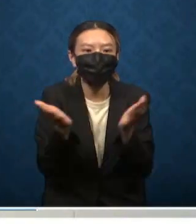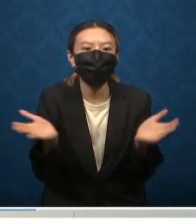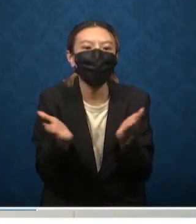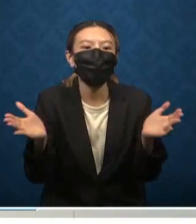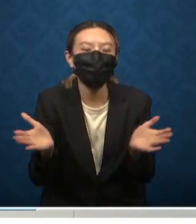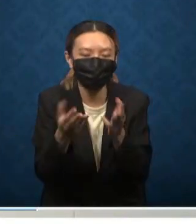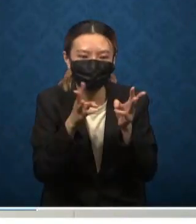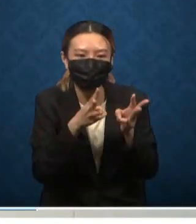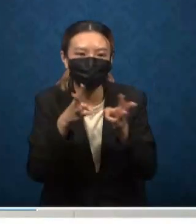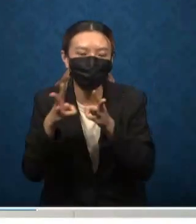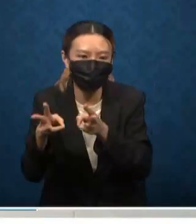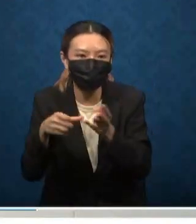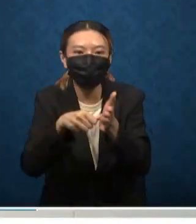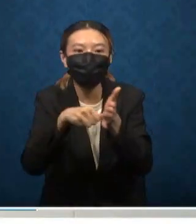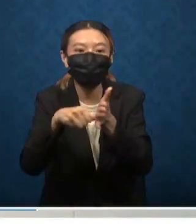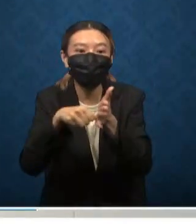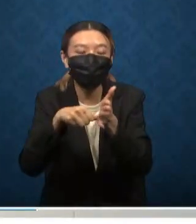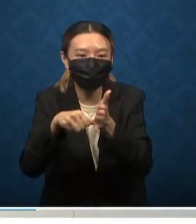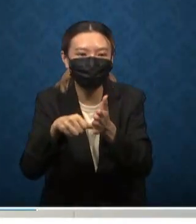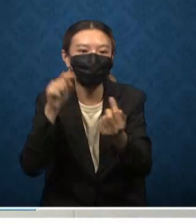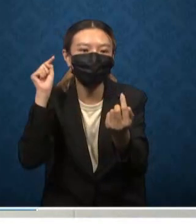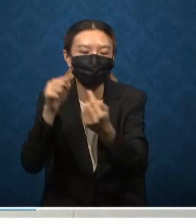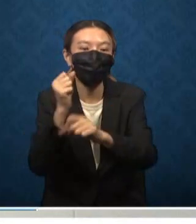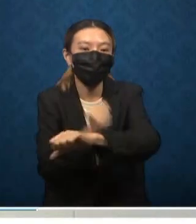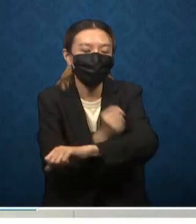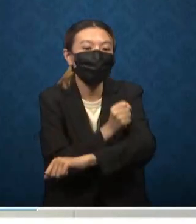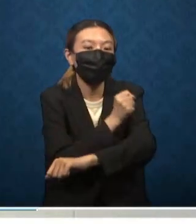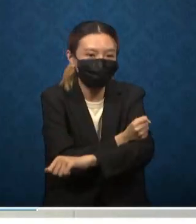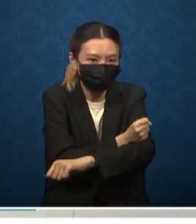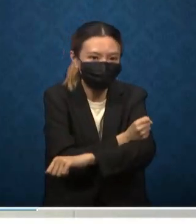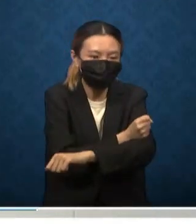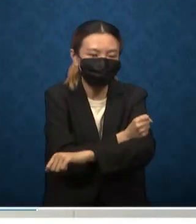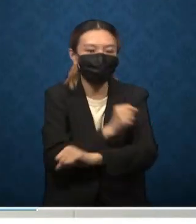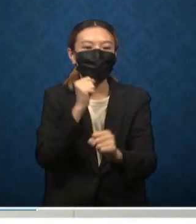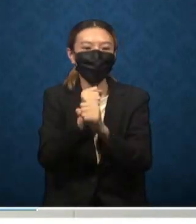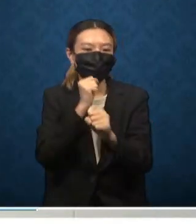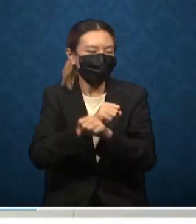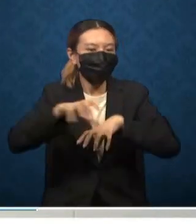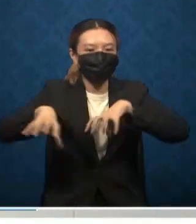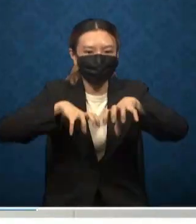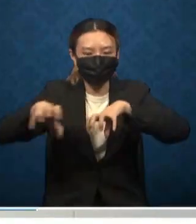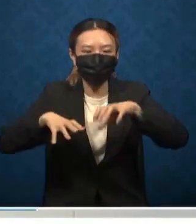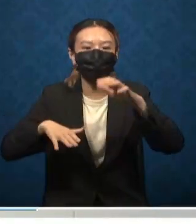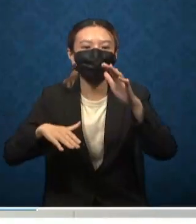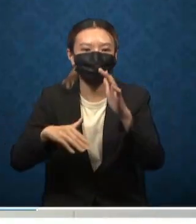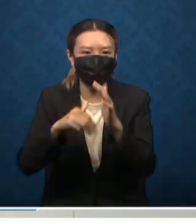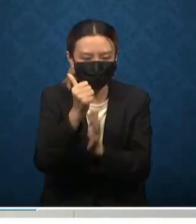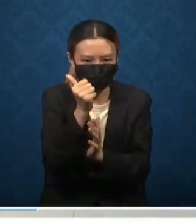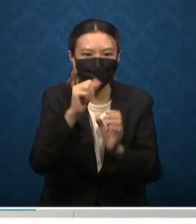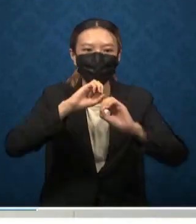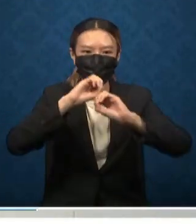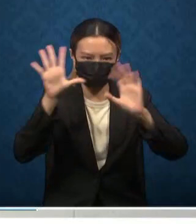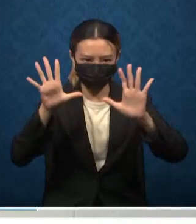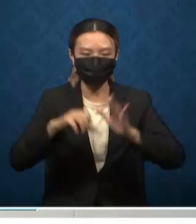และข้อเสนอจากค่าบริการการแรงงานนำไปสู่การประดับให้เห็นผลได้จะเป็นผู้กระทำ